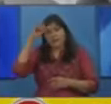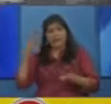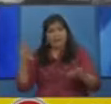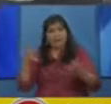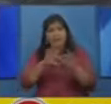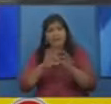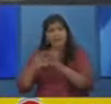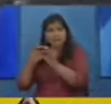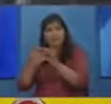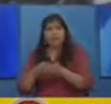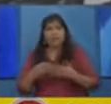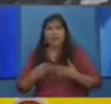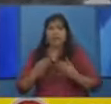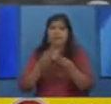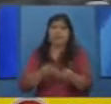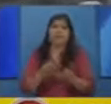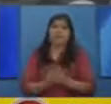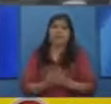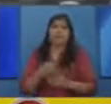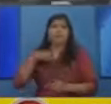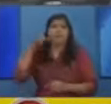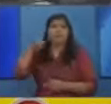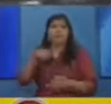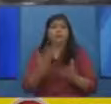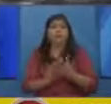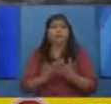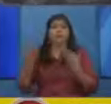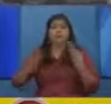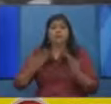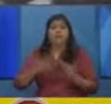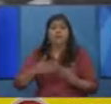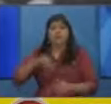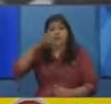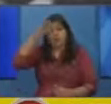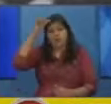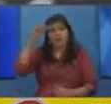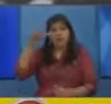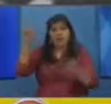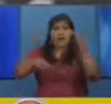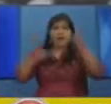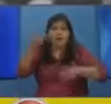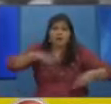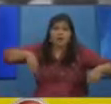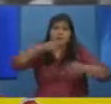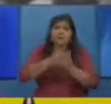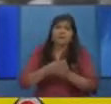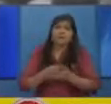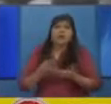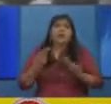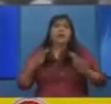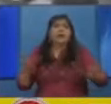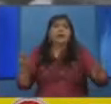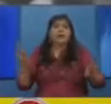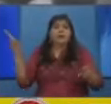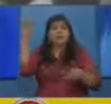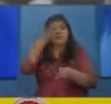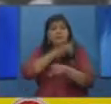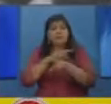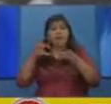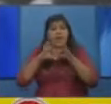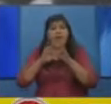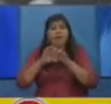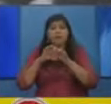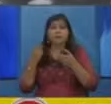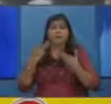लिए समर्पित कर दिया। उन्होंने भारतीय जनमानस को स्वतंत्रता आंदोलन से जोड़ा।